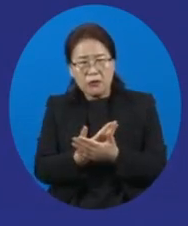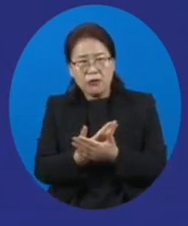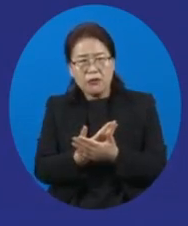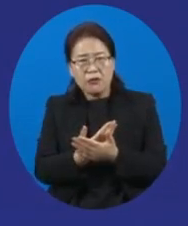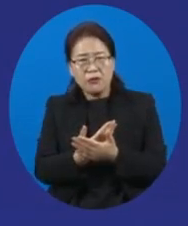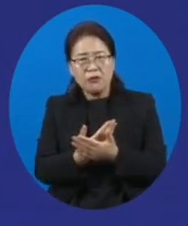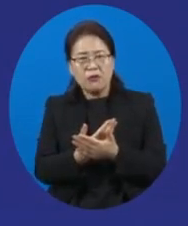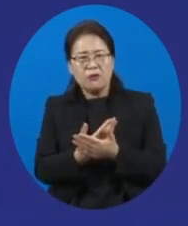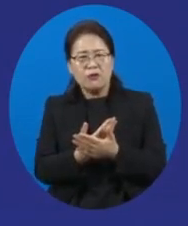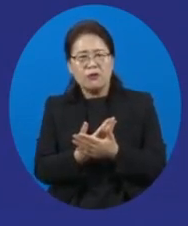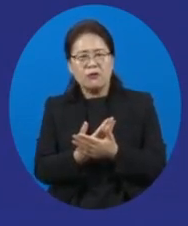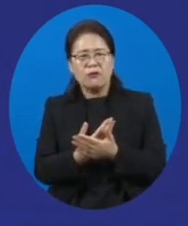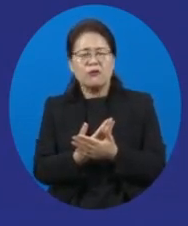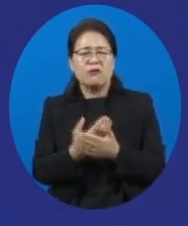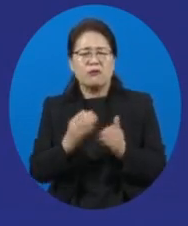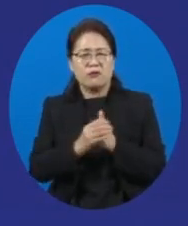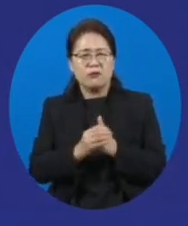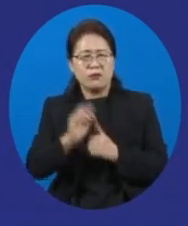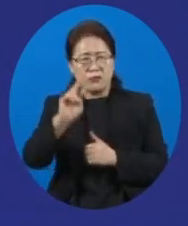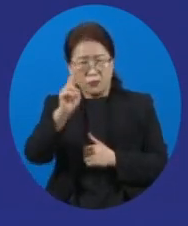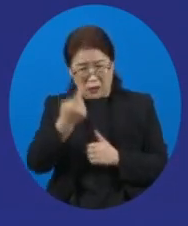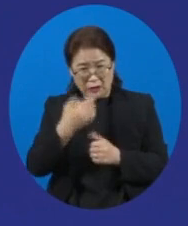자리로 돌아오라는 거예요.